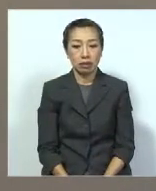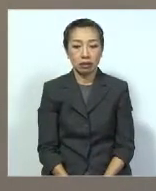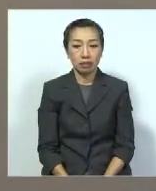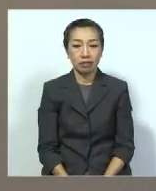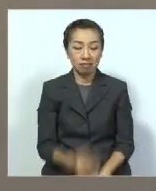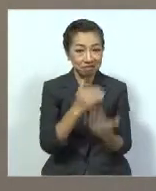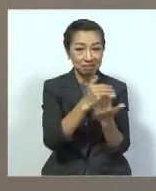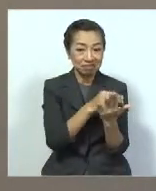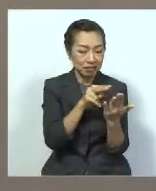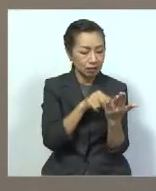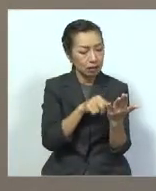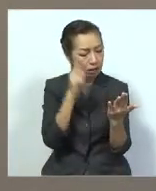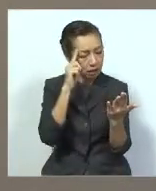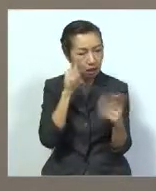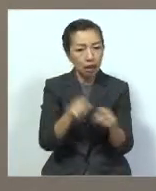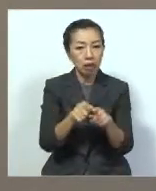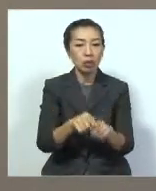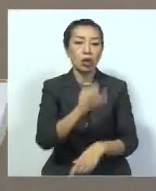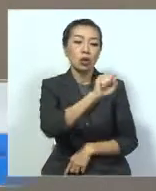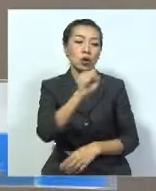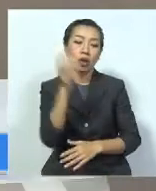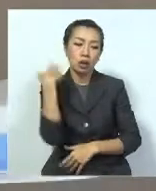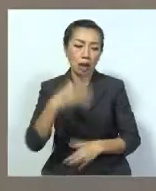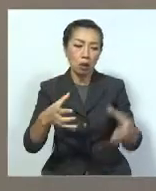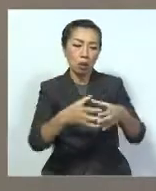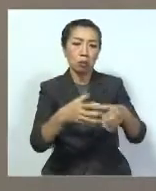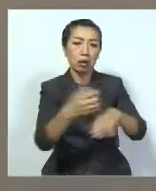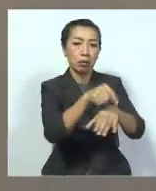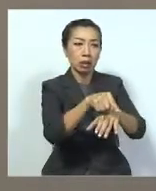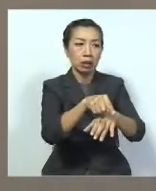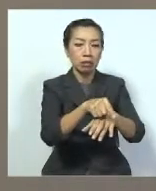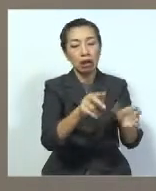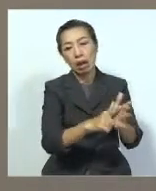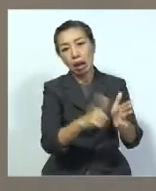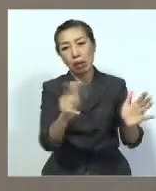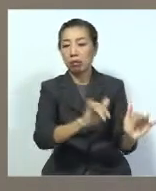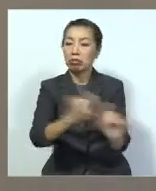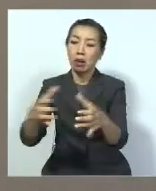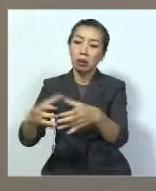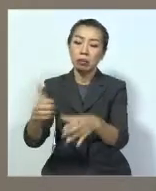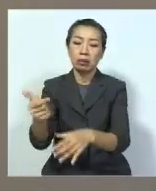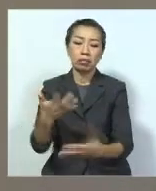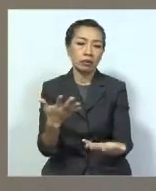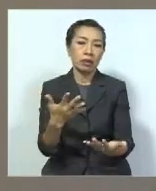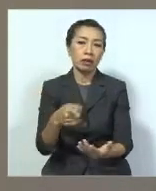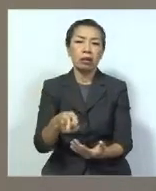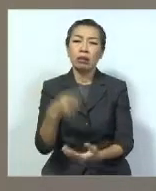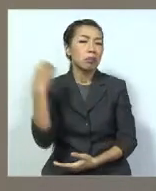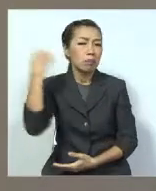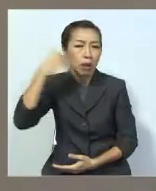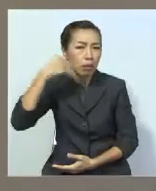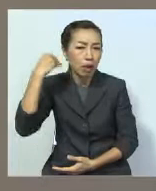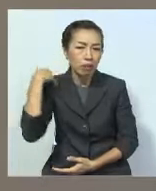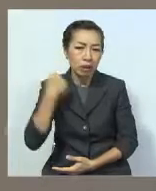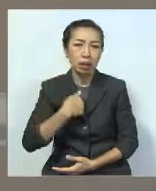เรื่องของการย้ายพรรคของนักการเมืองอันนี้ก็พูดมาตั้งเป็นเดือนแล้วมั้งที่ผ่านมามันไม่มีเลยการย้ายพรรคมันก็มีมาตลอดอ่ะนะรั